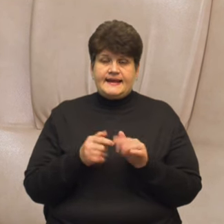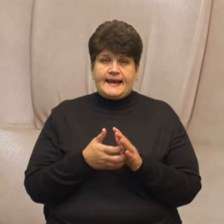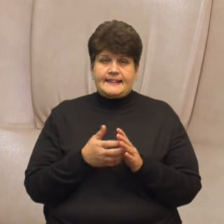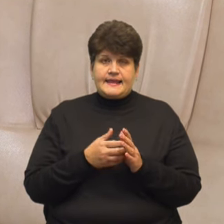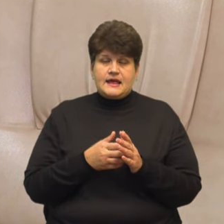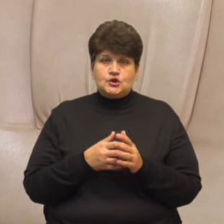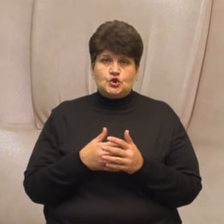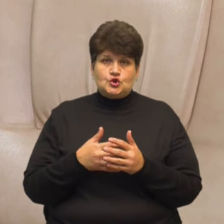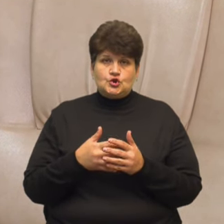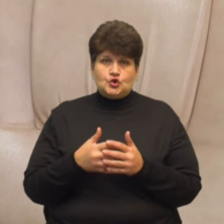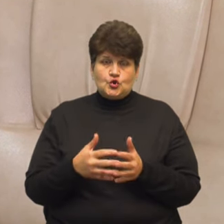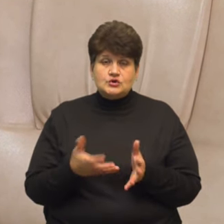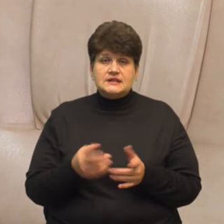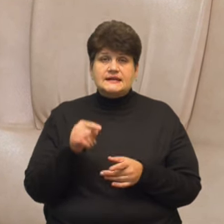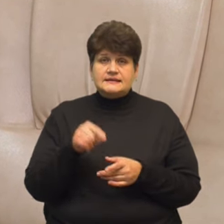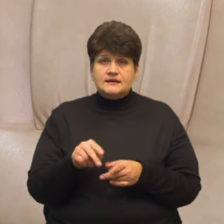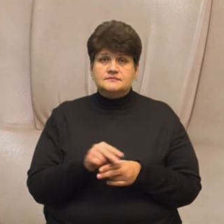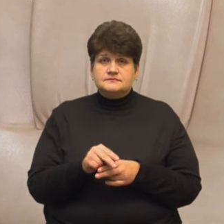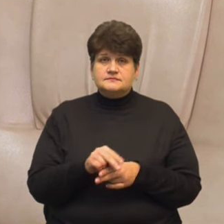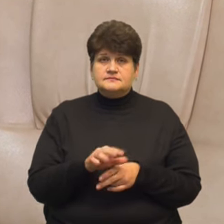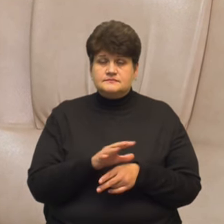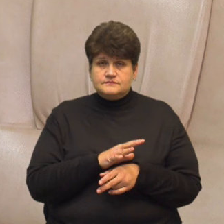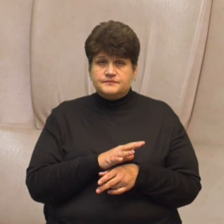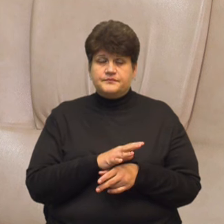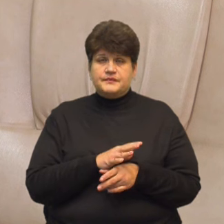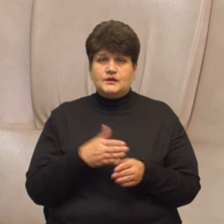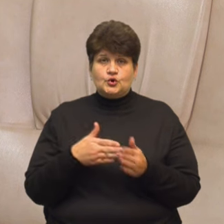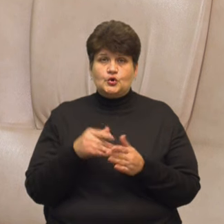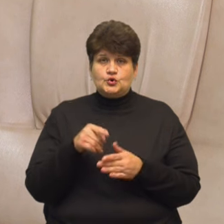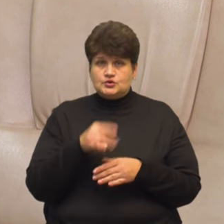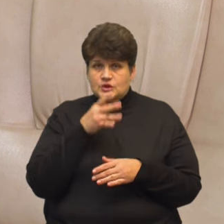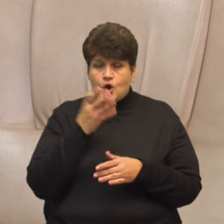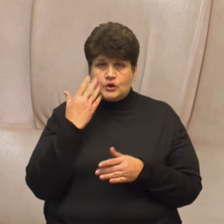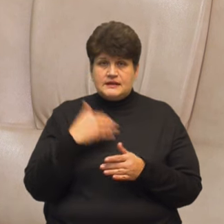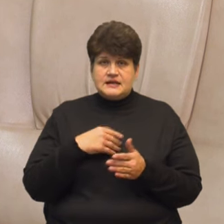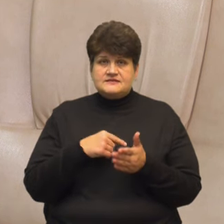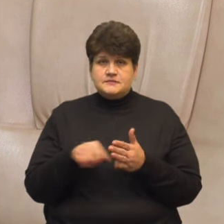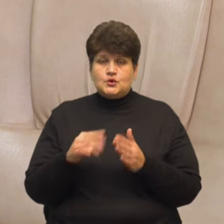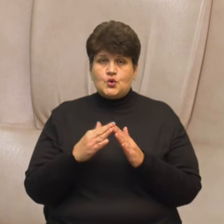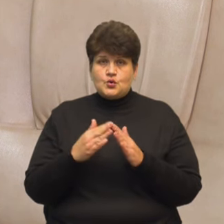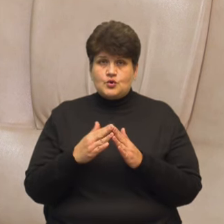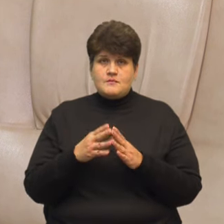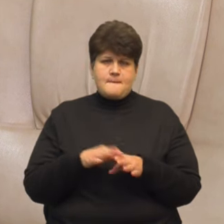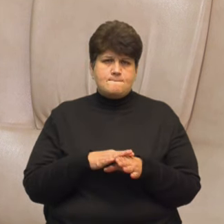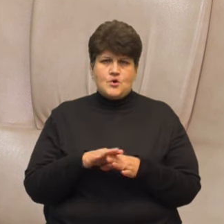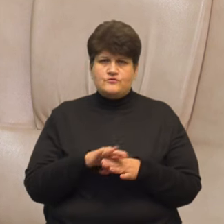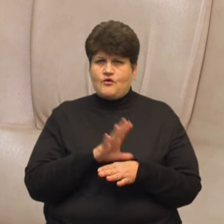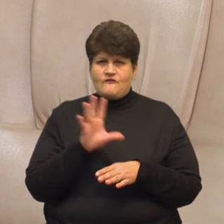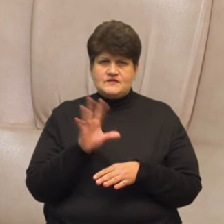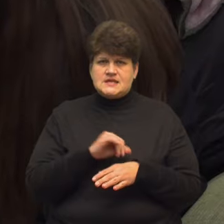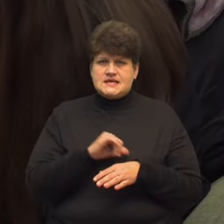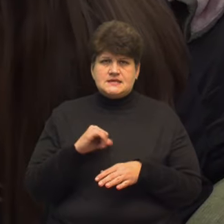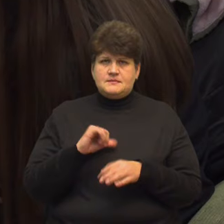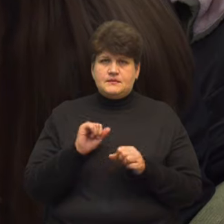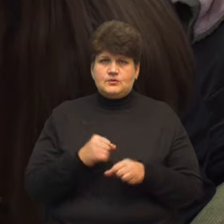недоношених там вже ми лікувалися і виходидили до того етапу щоб вже нас виписали додому щоб ми вже повністю все самі могли з ним